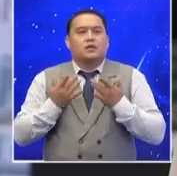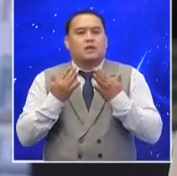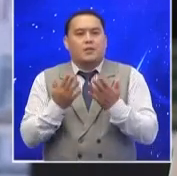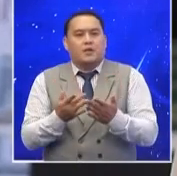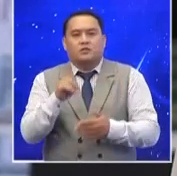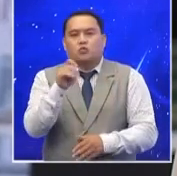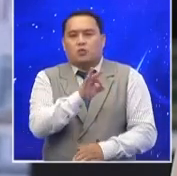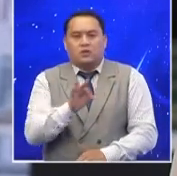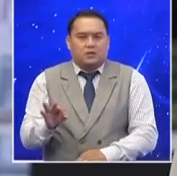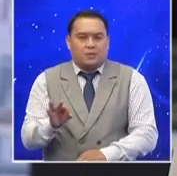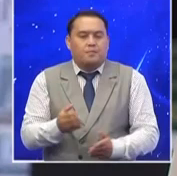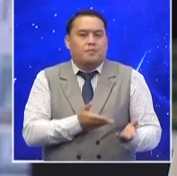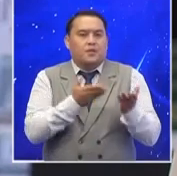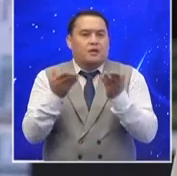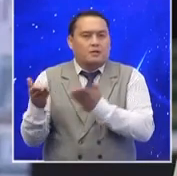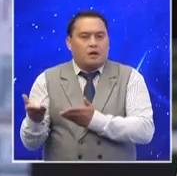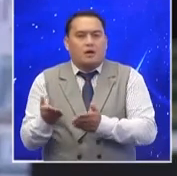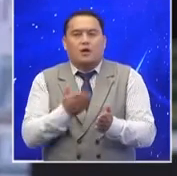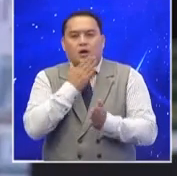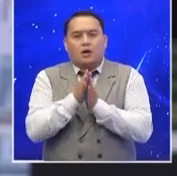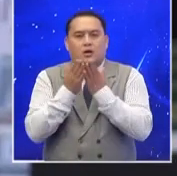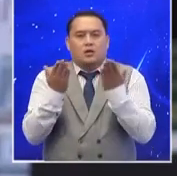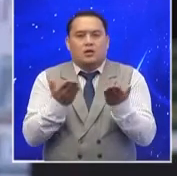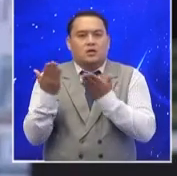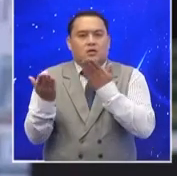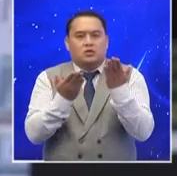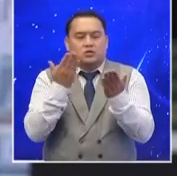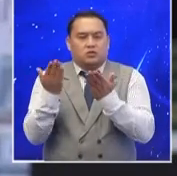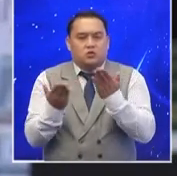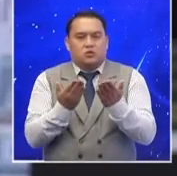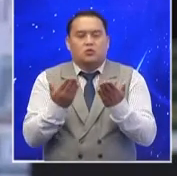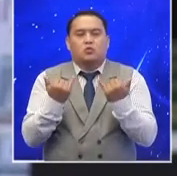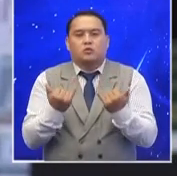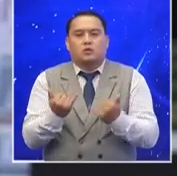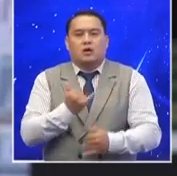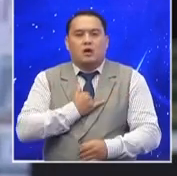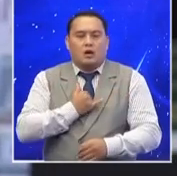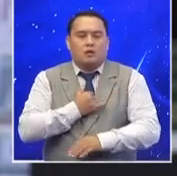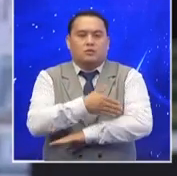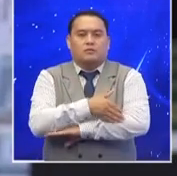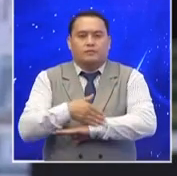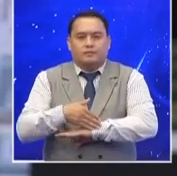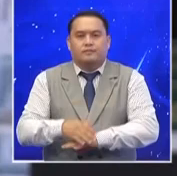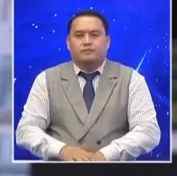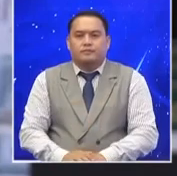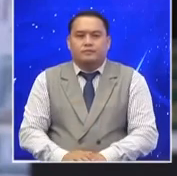на 100%. Приглашаем всех книголюбов области вкусить плоды знаний по средством книжных